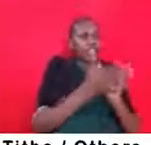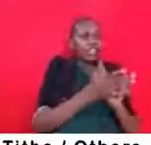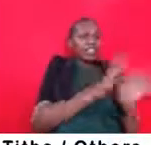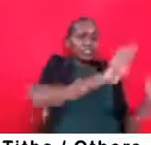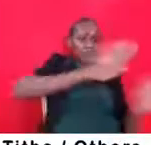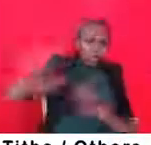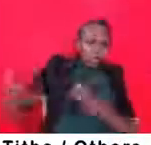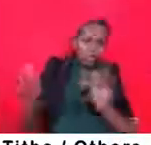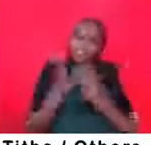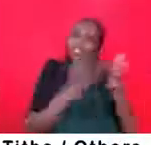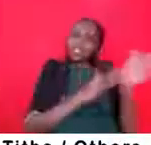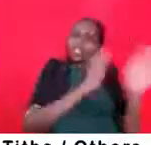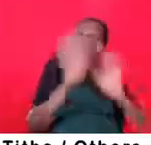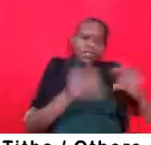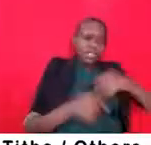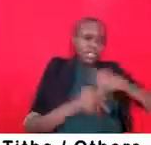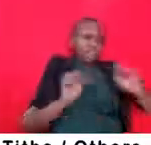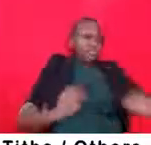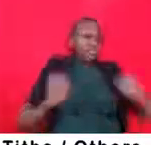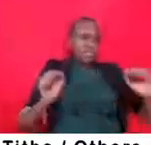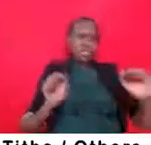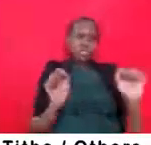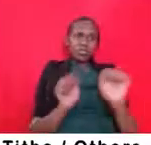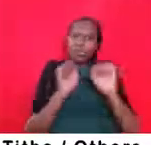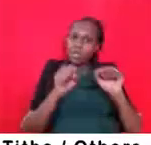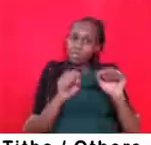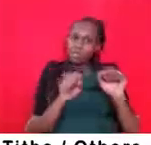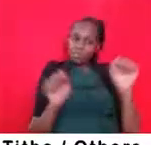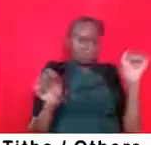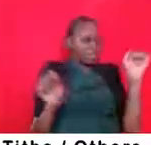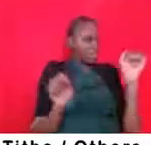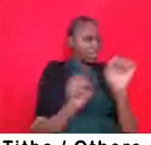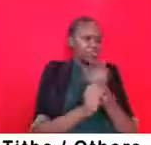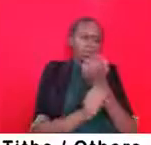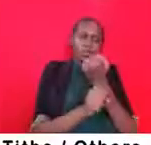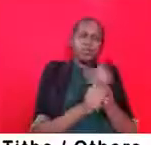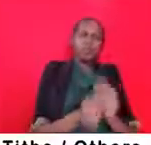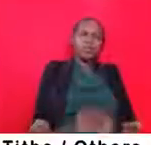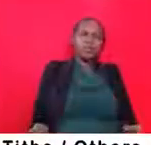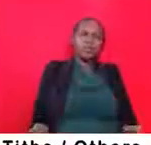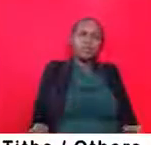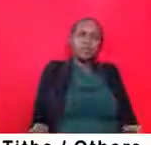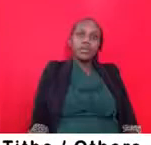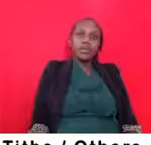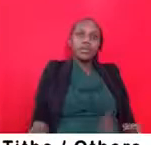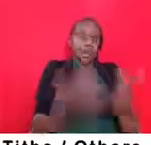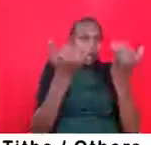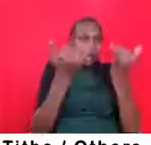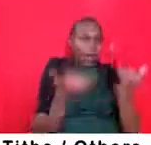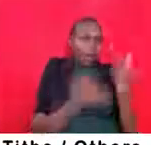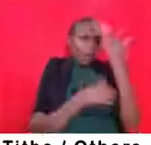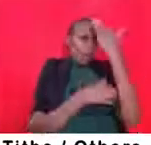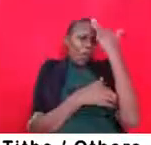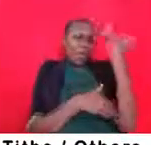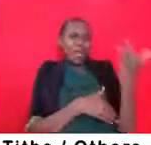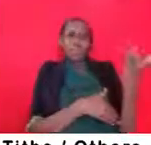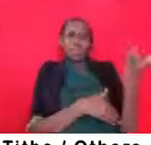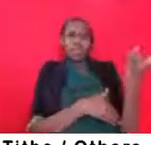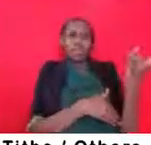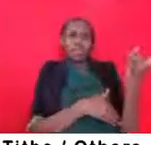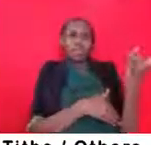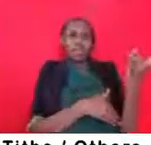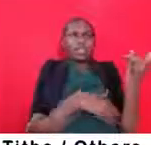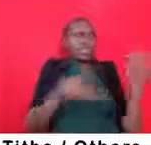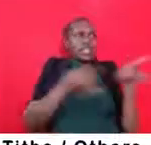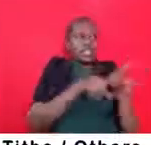kaa kando, mimi ndio nitakuja. Haiwezekani. Na sasa, mbona